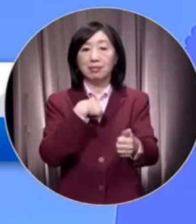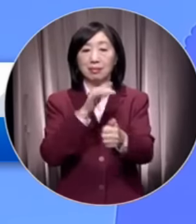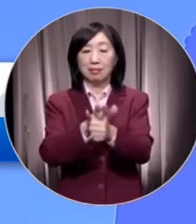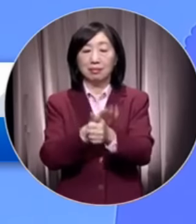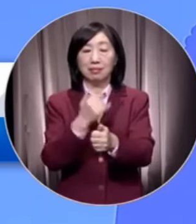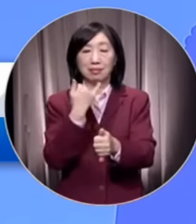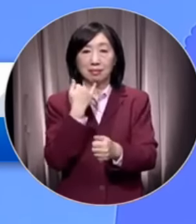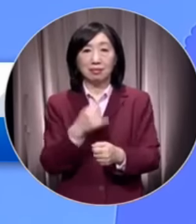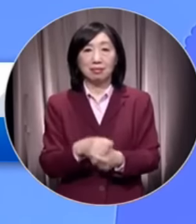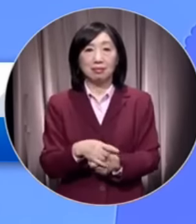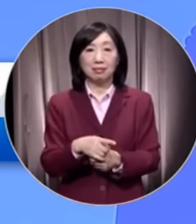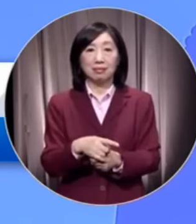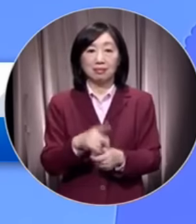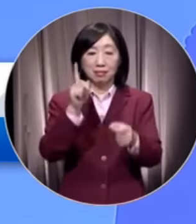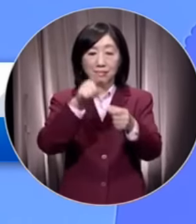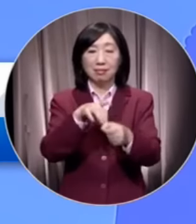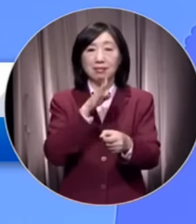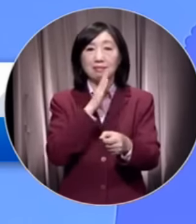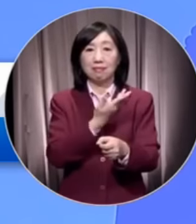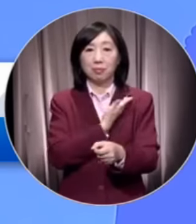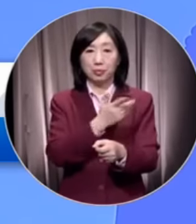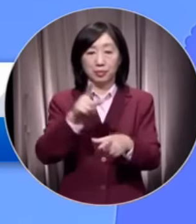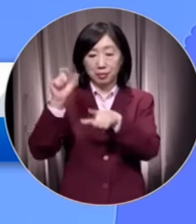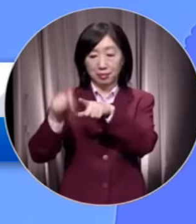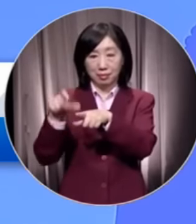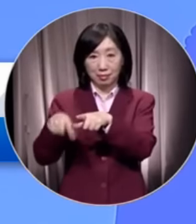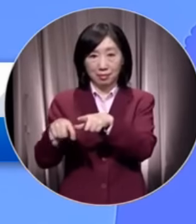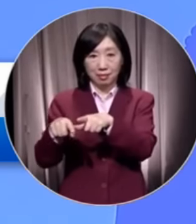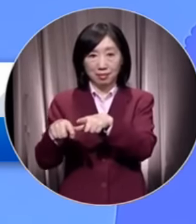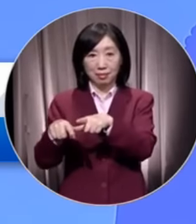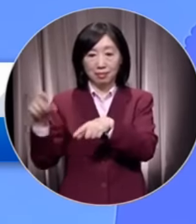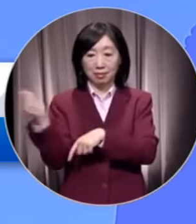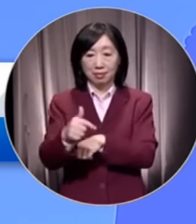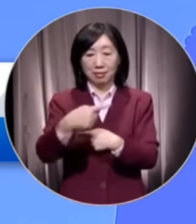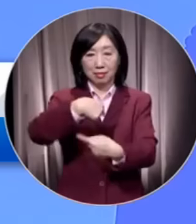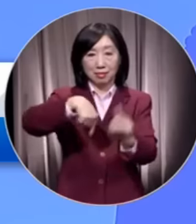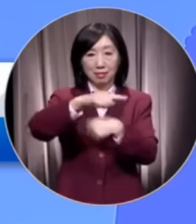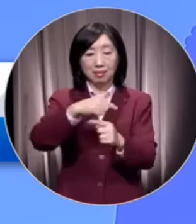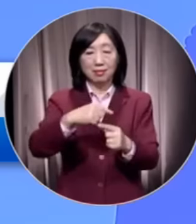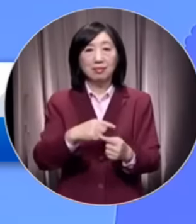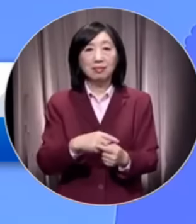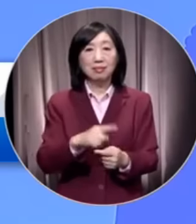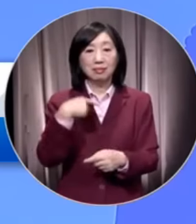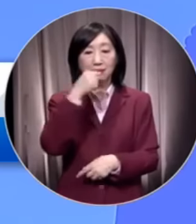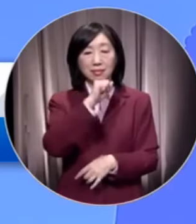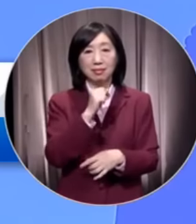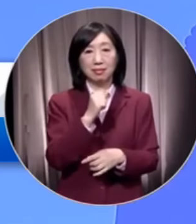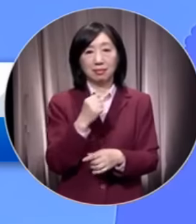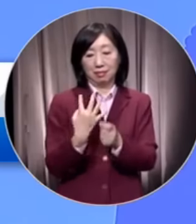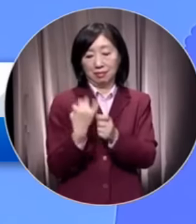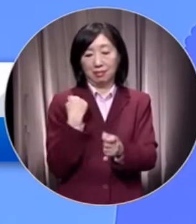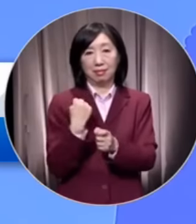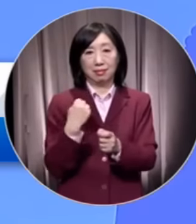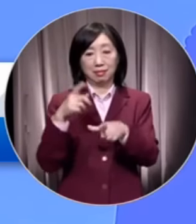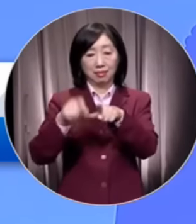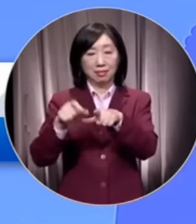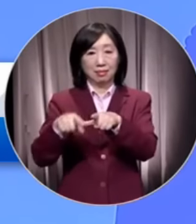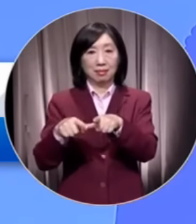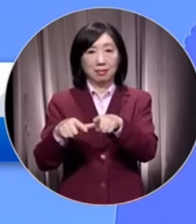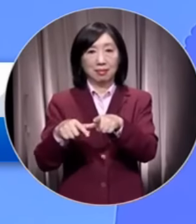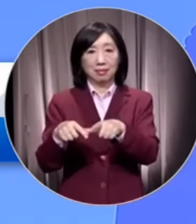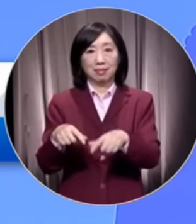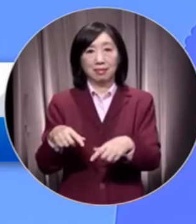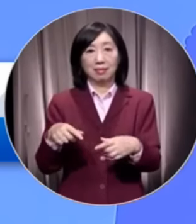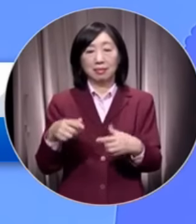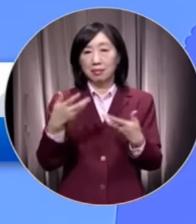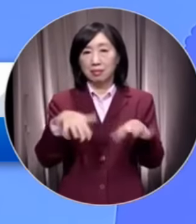最重要的一个目的就是要让企业能够加速转型。台湾过去这几年来企业之所以很